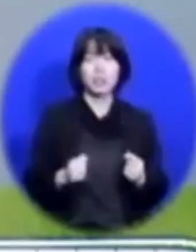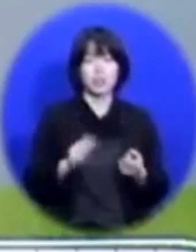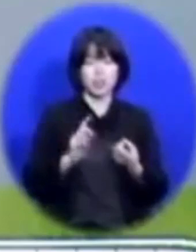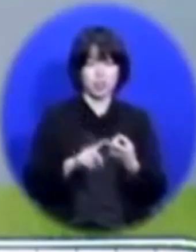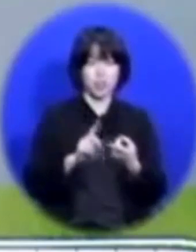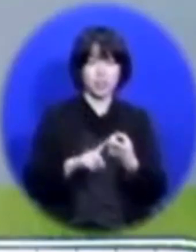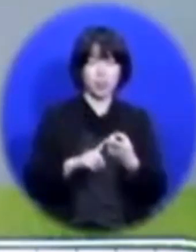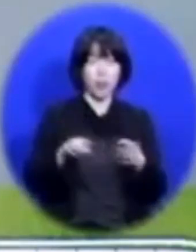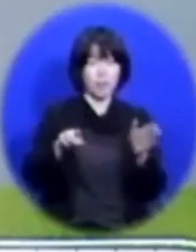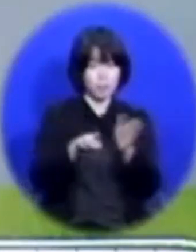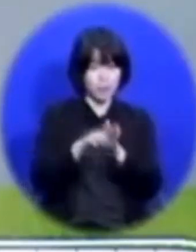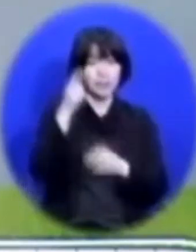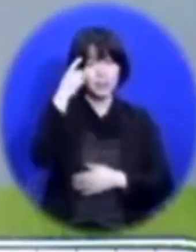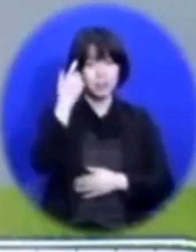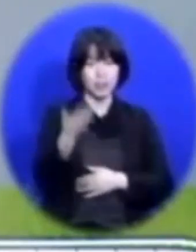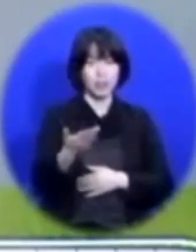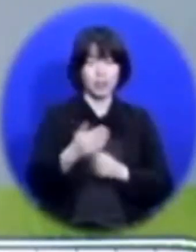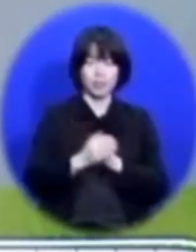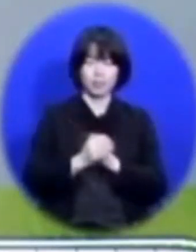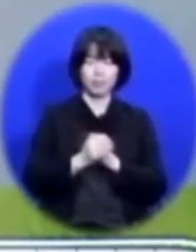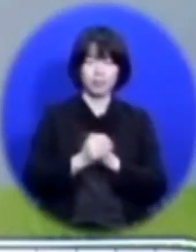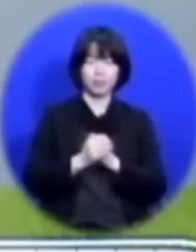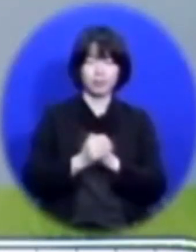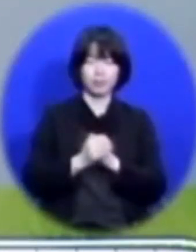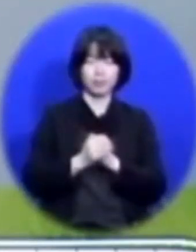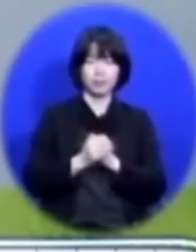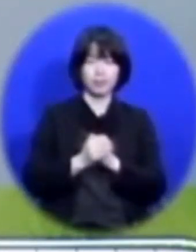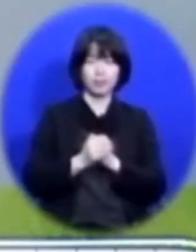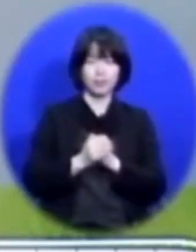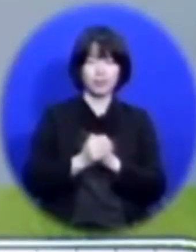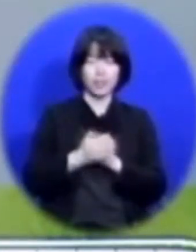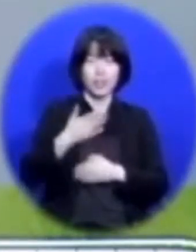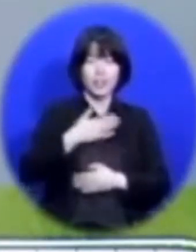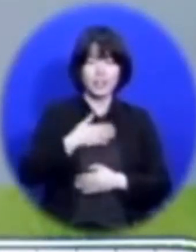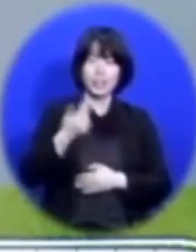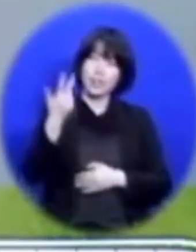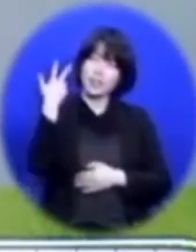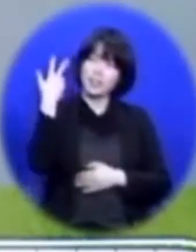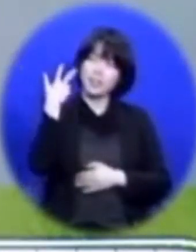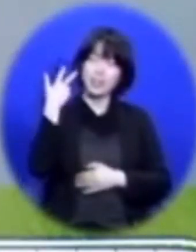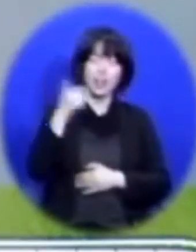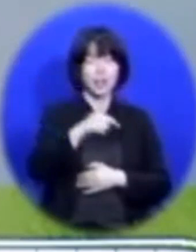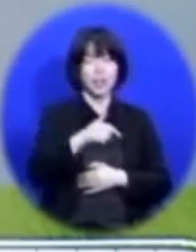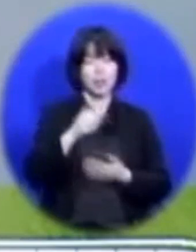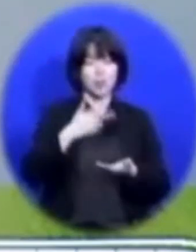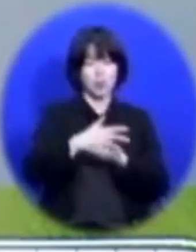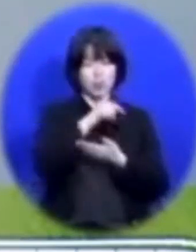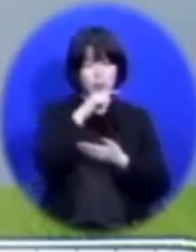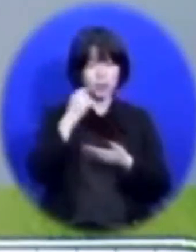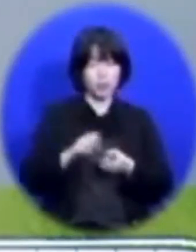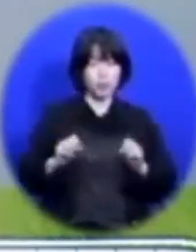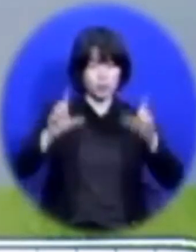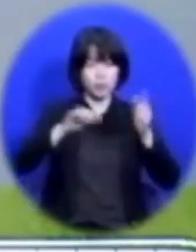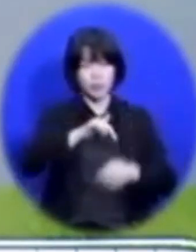?지난일요일저녁,저는